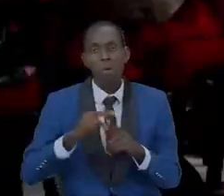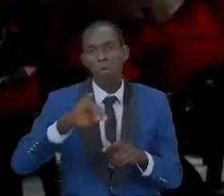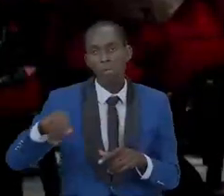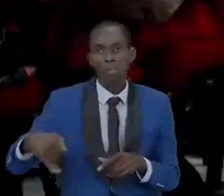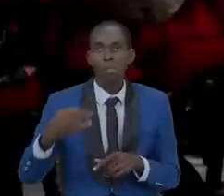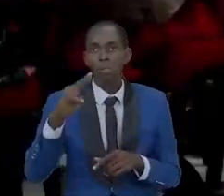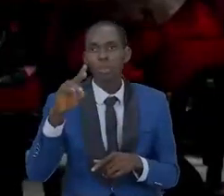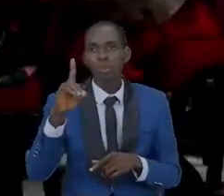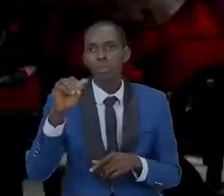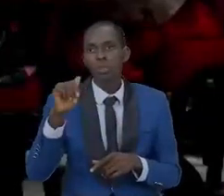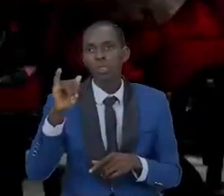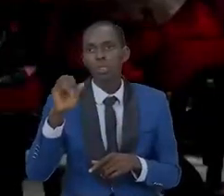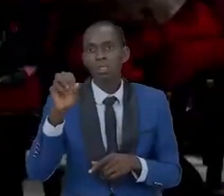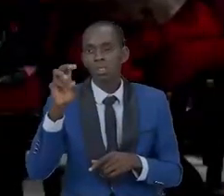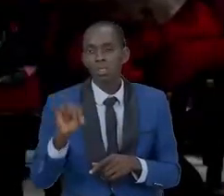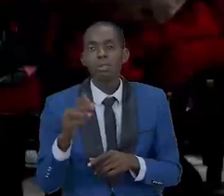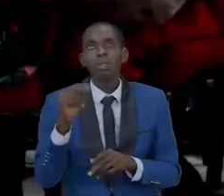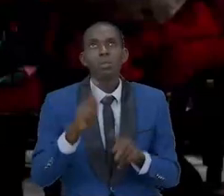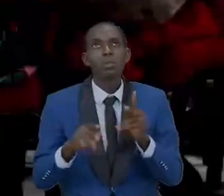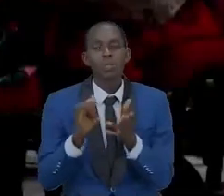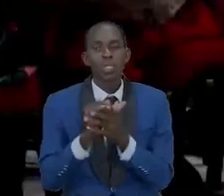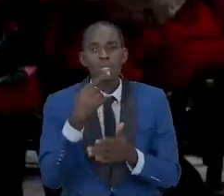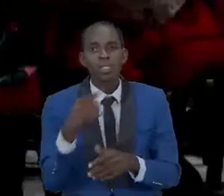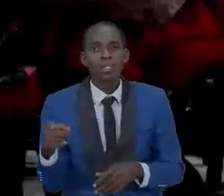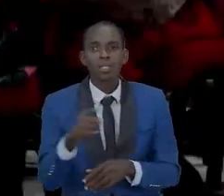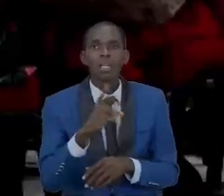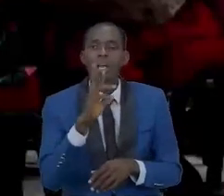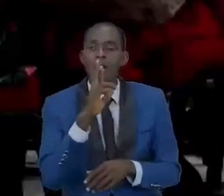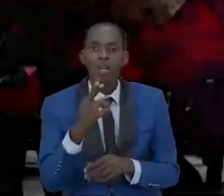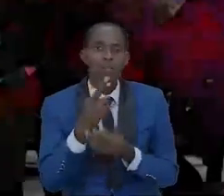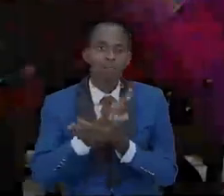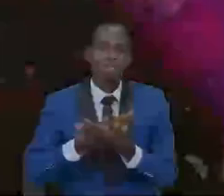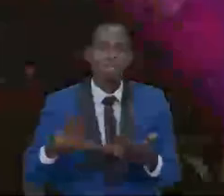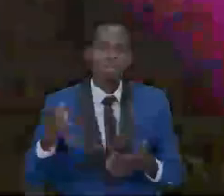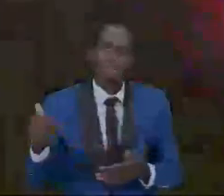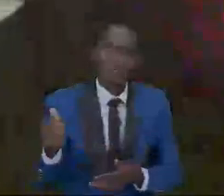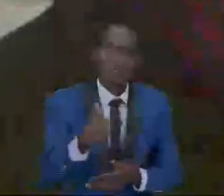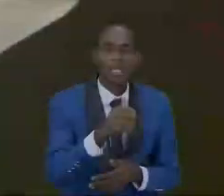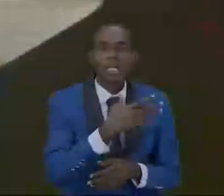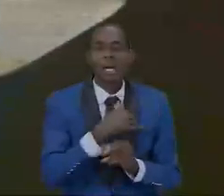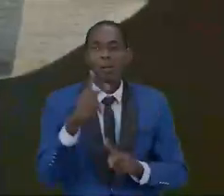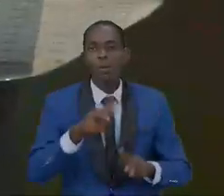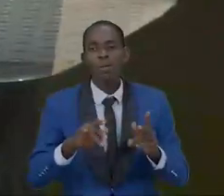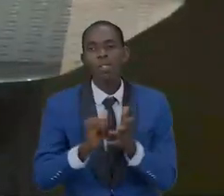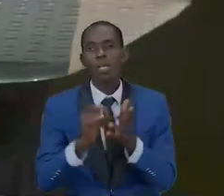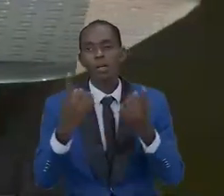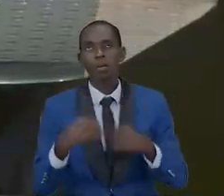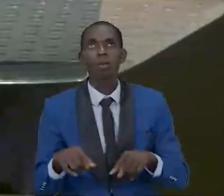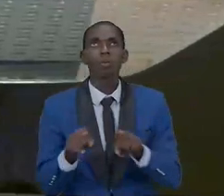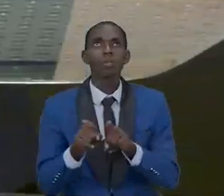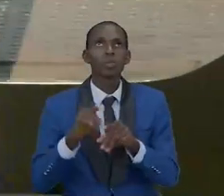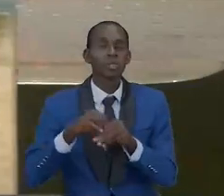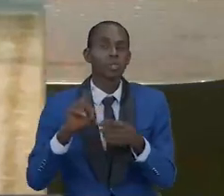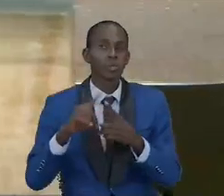Rio chrétienne ou le judaïsme ce que pense qu'ils sont juste par eux-mêmes les gens qui viennent même